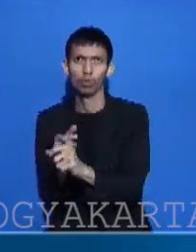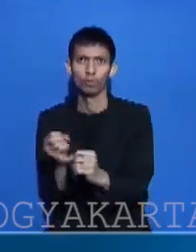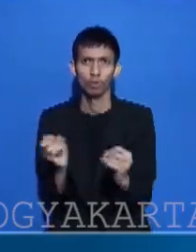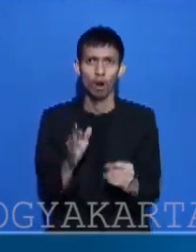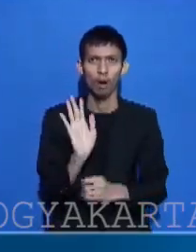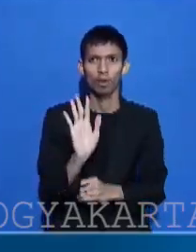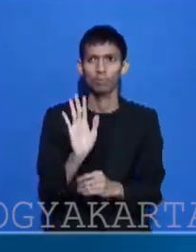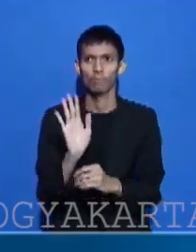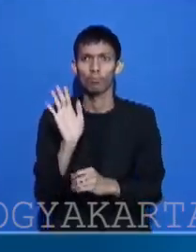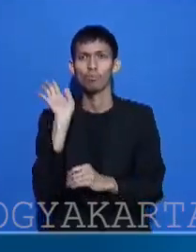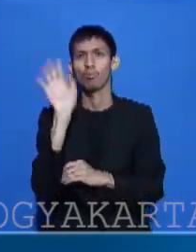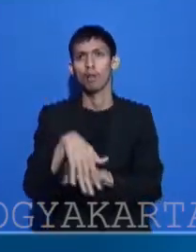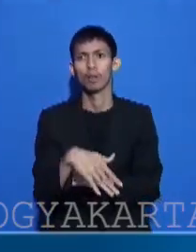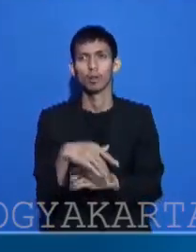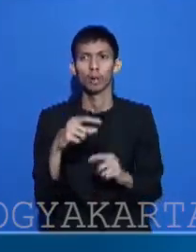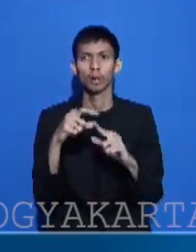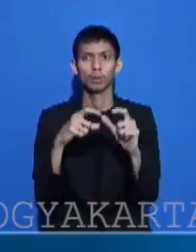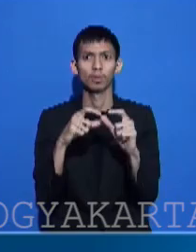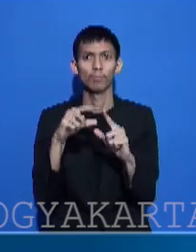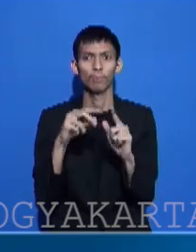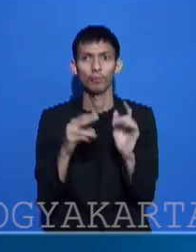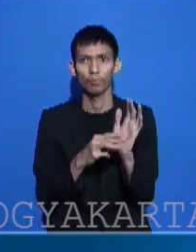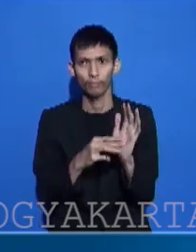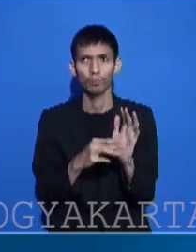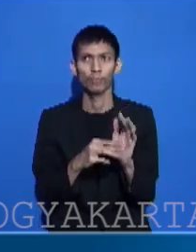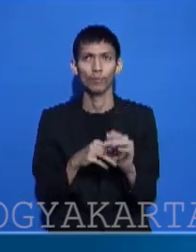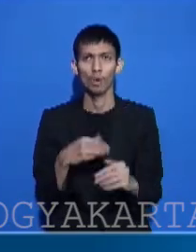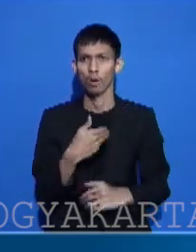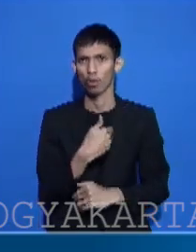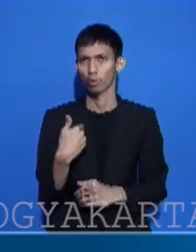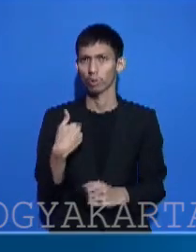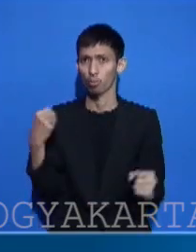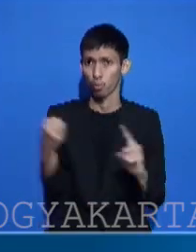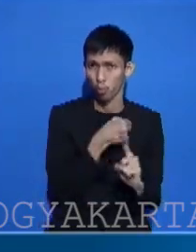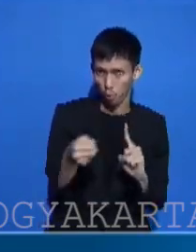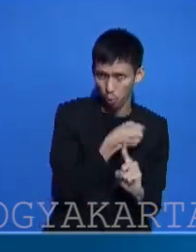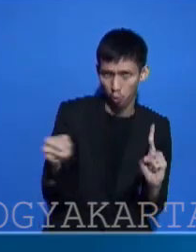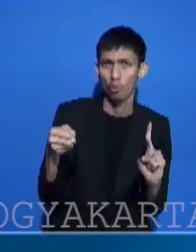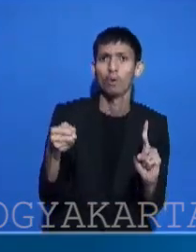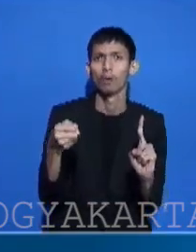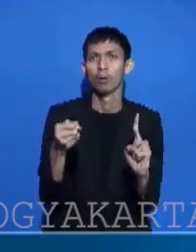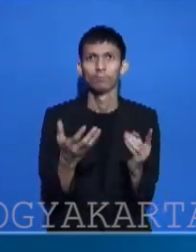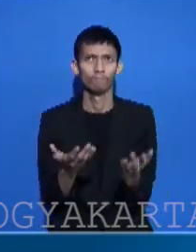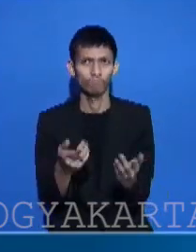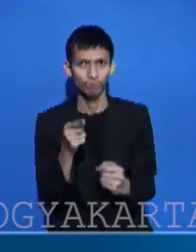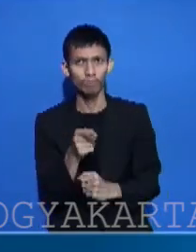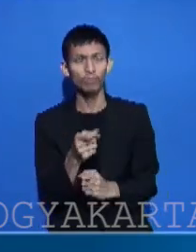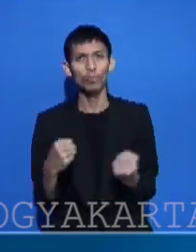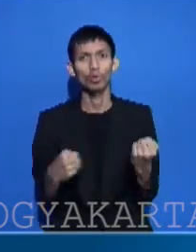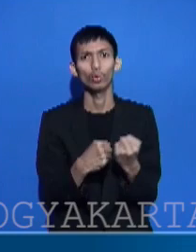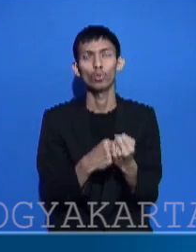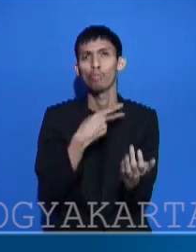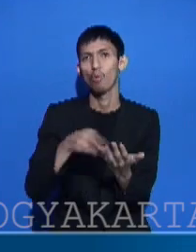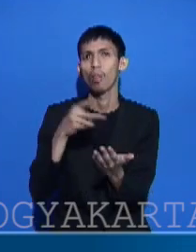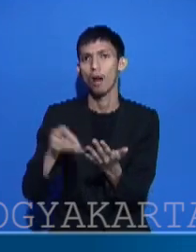dendam setelah salah satu anggotanya dianiaya sejumlah orang yang diduga oknum supporter sepak bola. Oleh polisi, ratusan pesilat